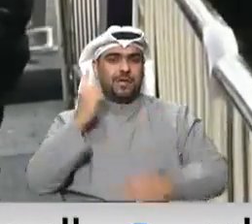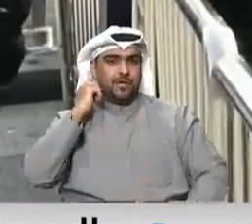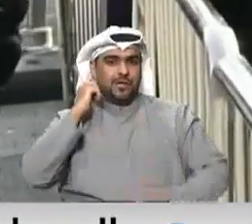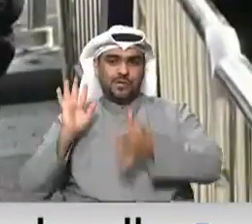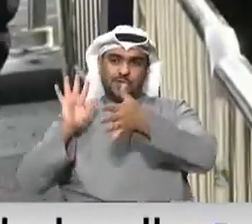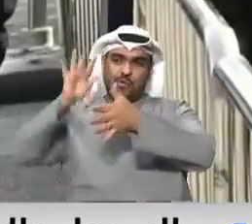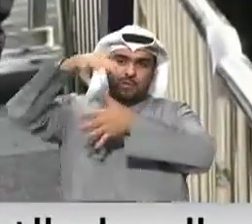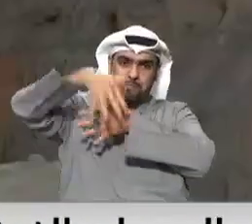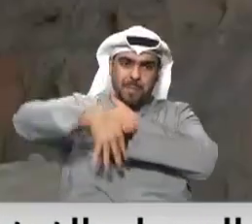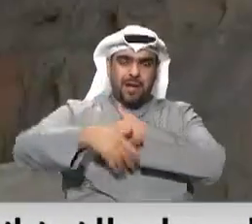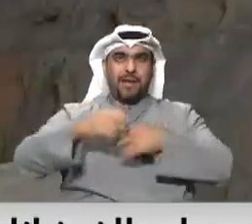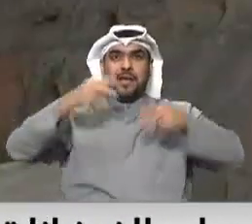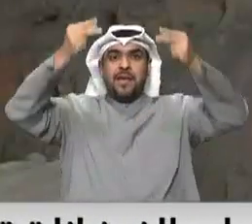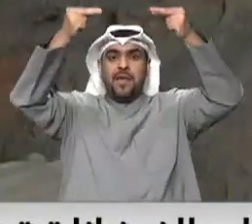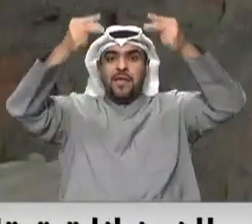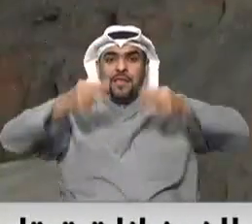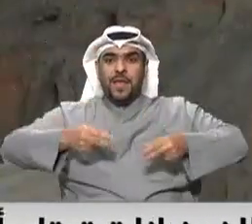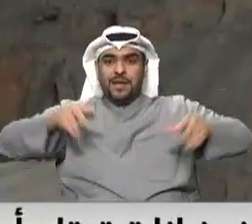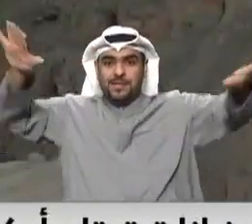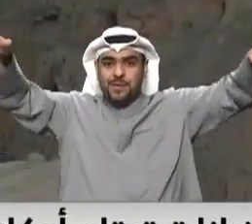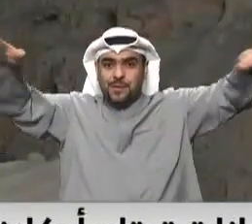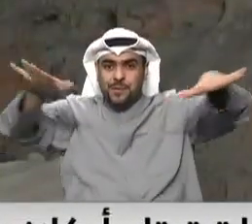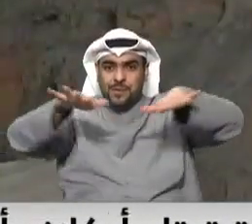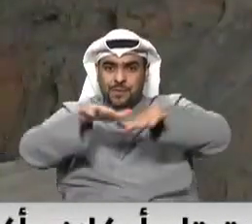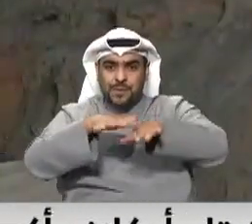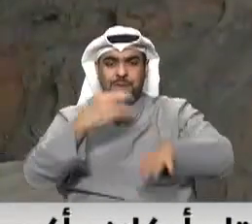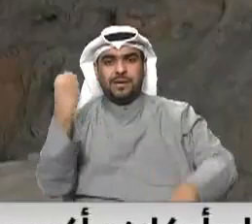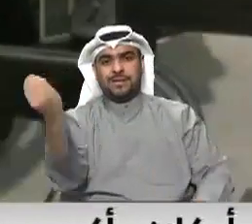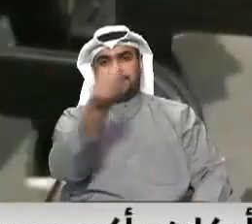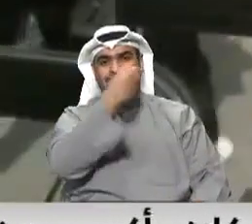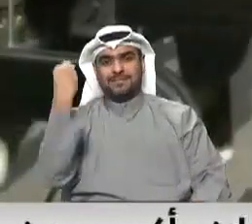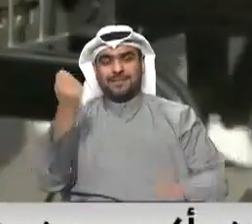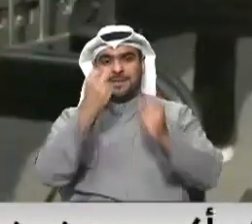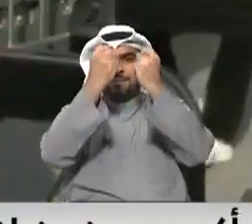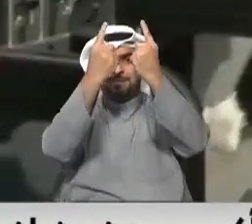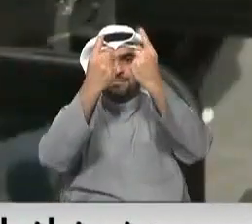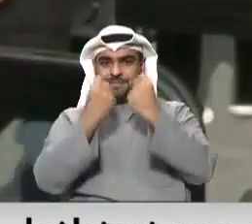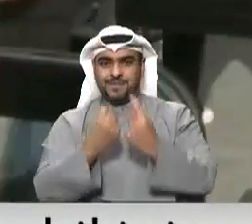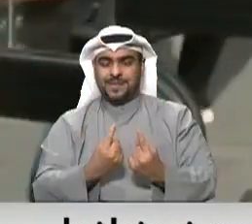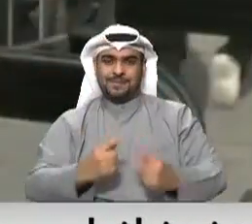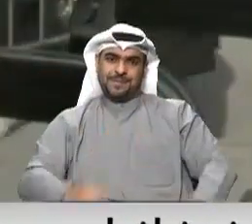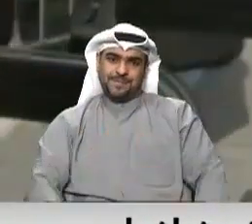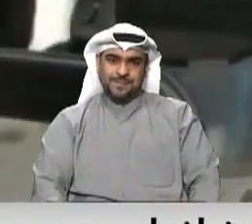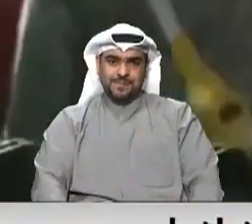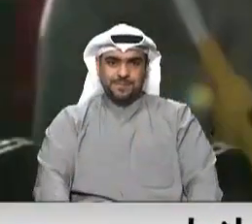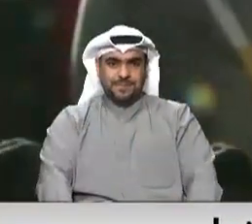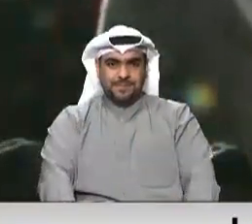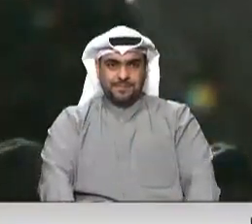وتلاغم الطبيعه لتتحول بذلك الى مناطق سياحيه مثاليه وساحره